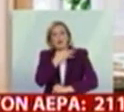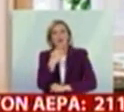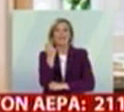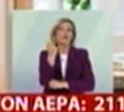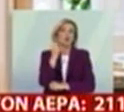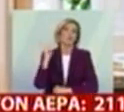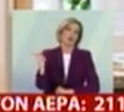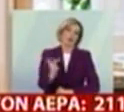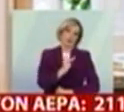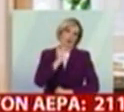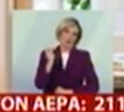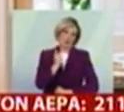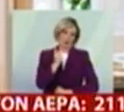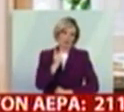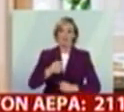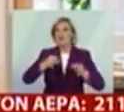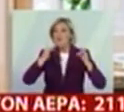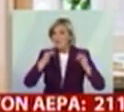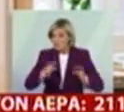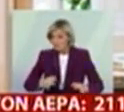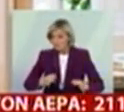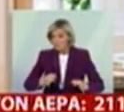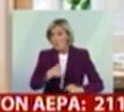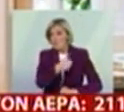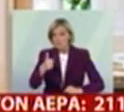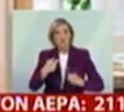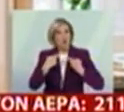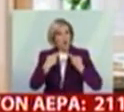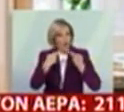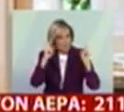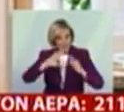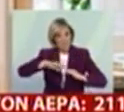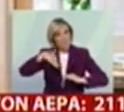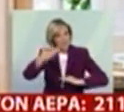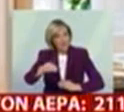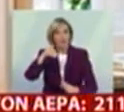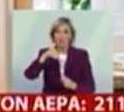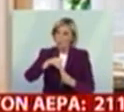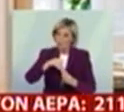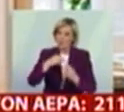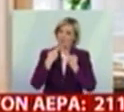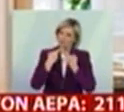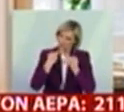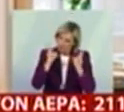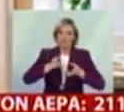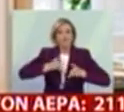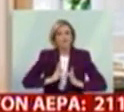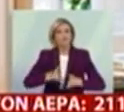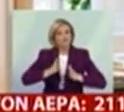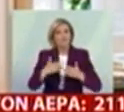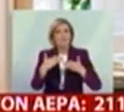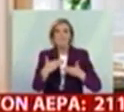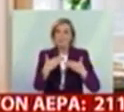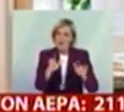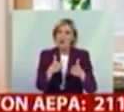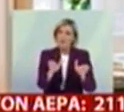προνοιακά και αυτά, να δώσει πως έδωσε τουλάχιστον κάτι να κάνει. Κυρία γιατί Μαρία. Η ακρίβεια είναι πολύ μεγάλη. Πας στο